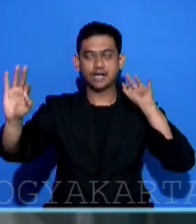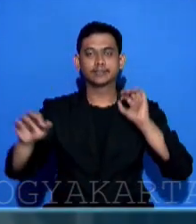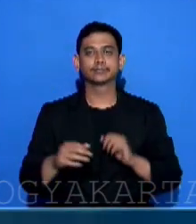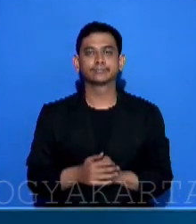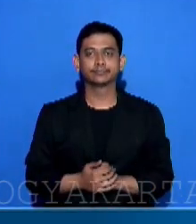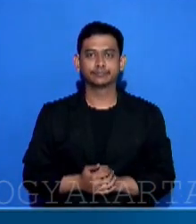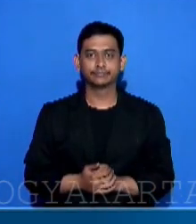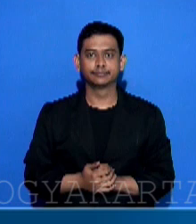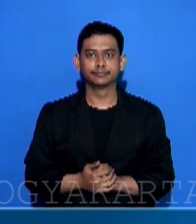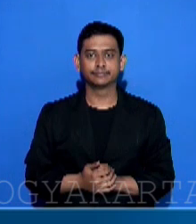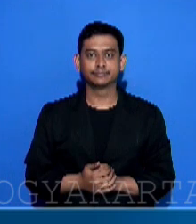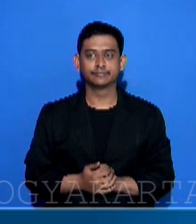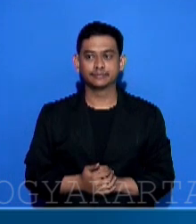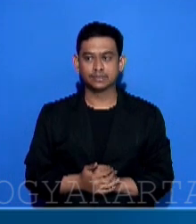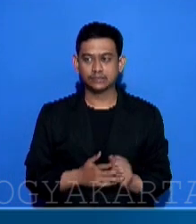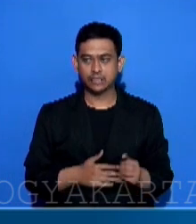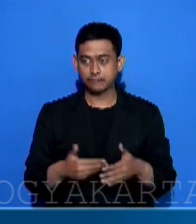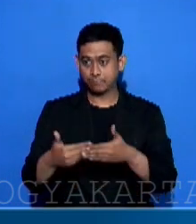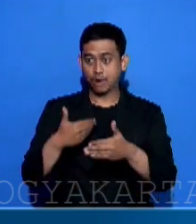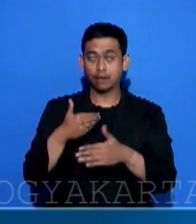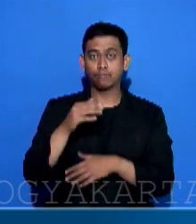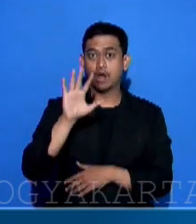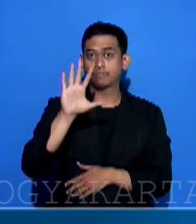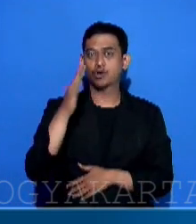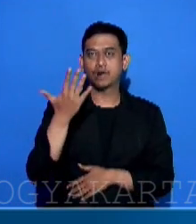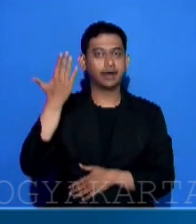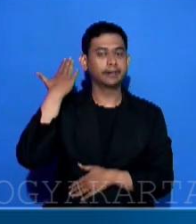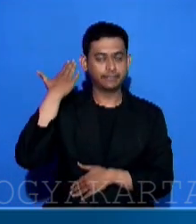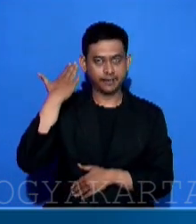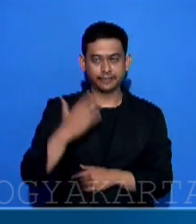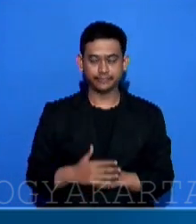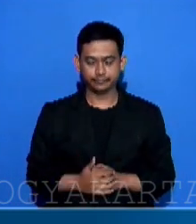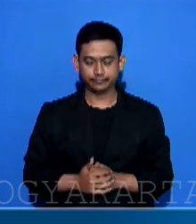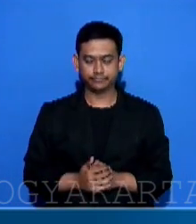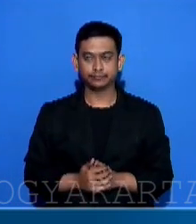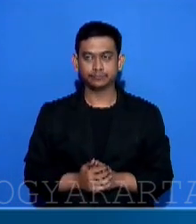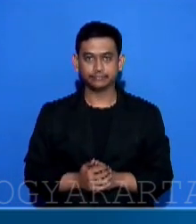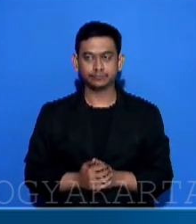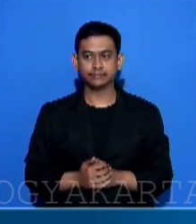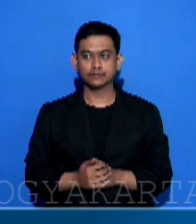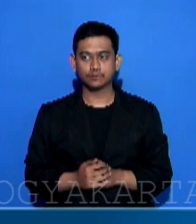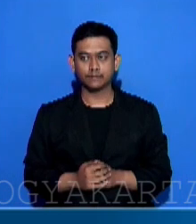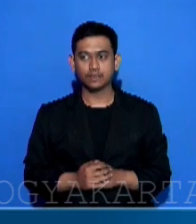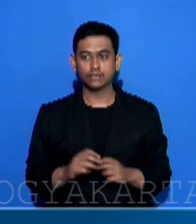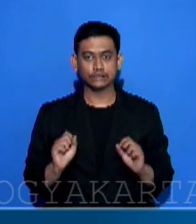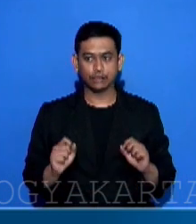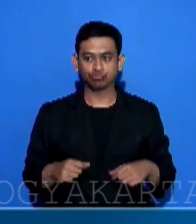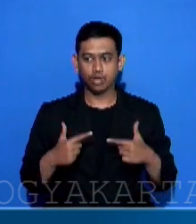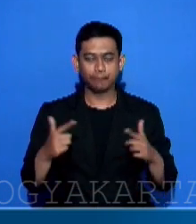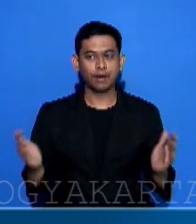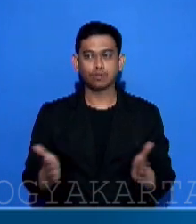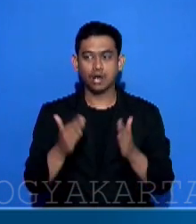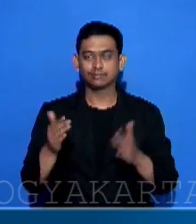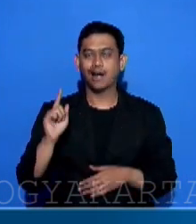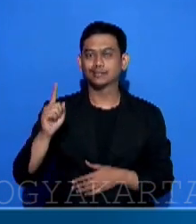selama hampir 5 bulan lebih mereka di sini sangat membantu dan menghidupkan kembali e adanya